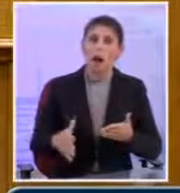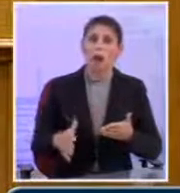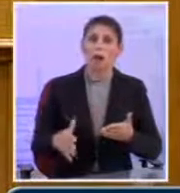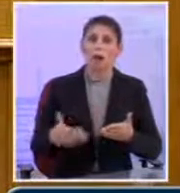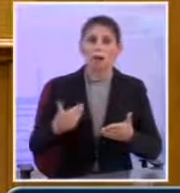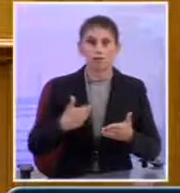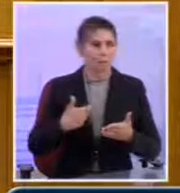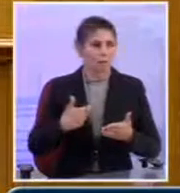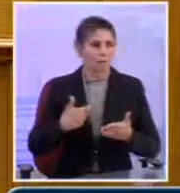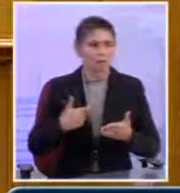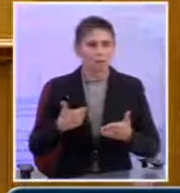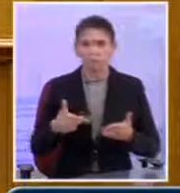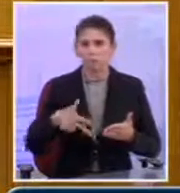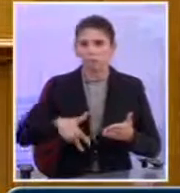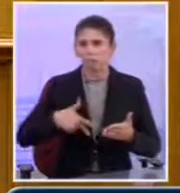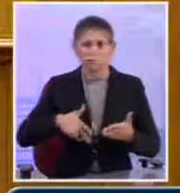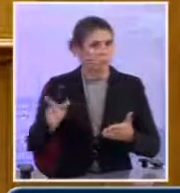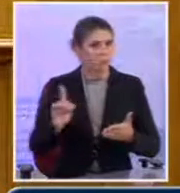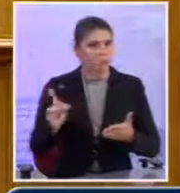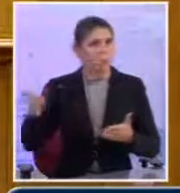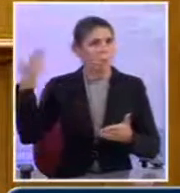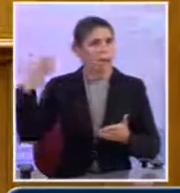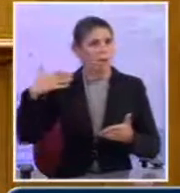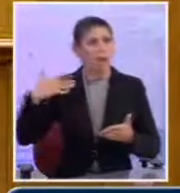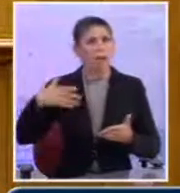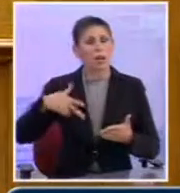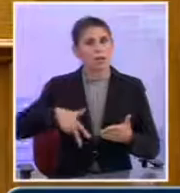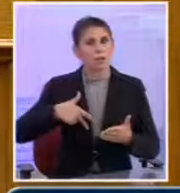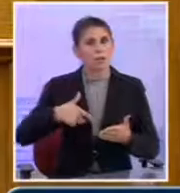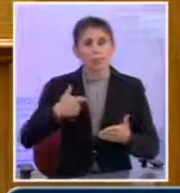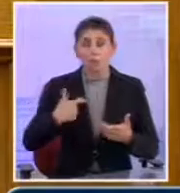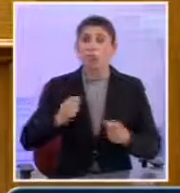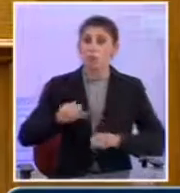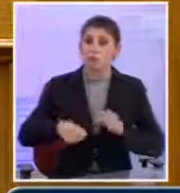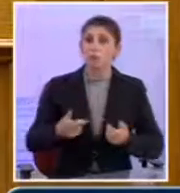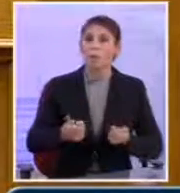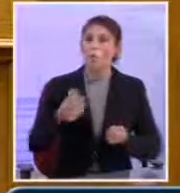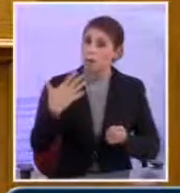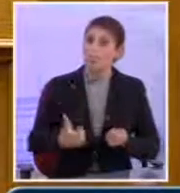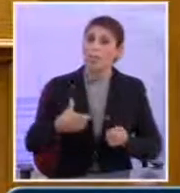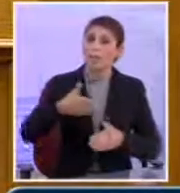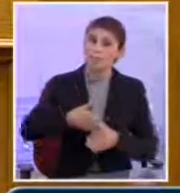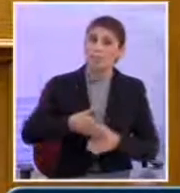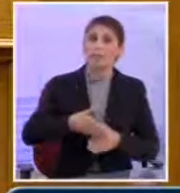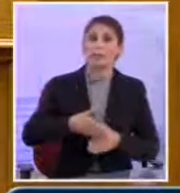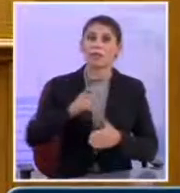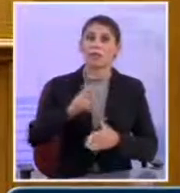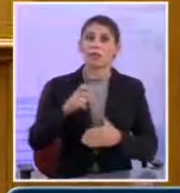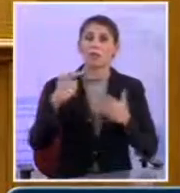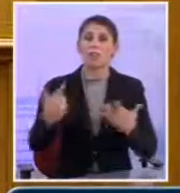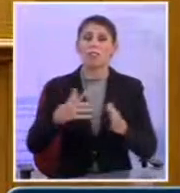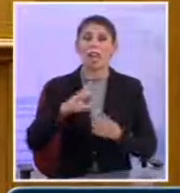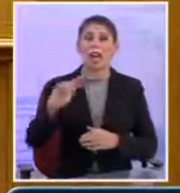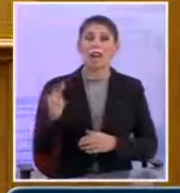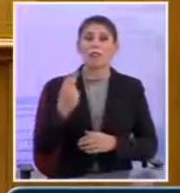παρελθόν κυβερνήσεων και εμείς πάμε να τις καταργήσουμε τώρα. Πάμε να δούμε τι θα κάνουμε με αυτά τα ενίκεια. Υπάρχει ενίκιο λοιπόν πραγματικά, 27 ευρώ το